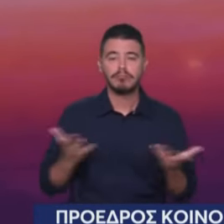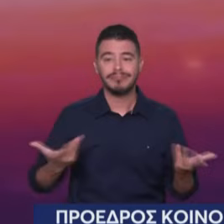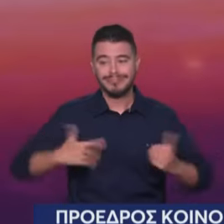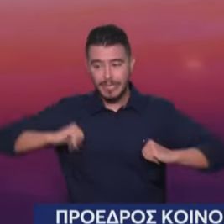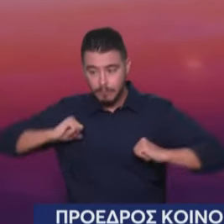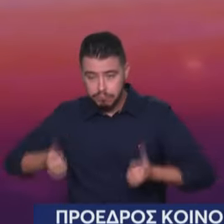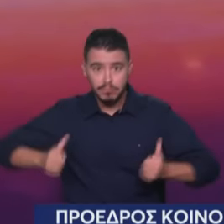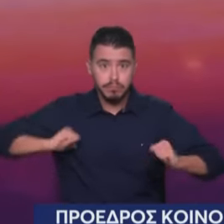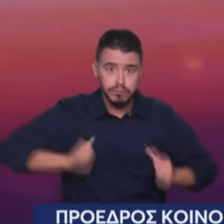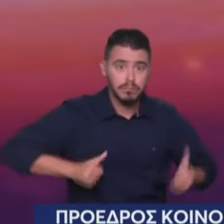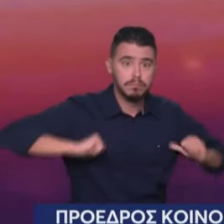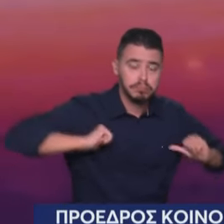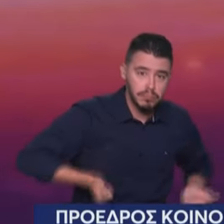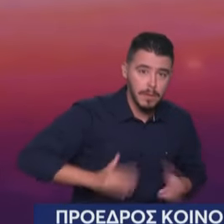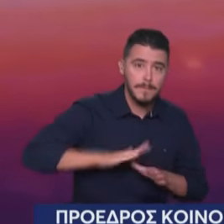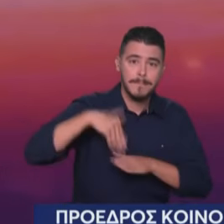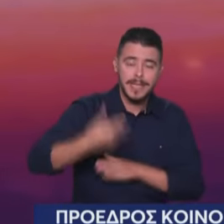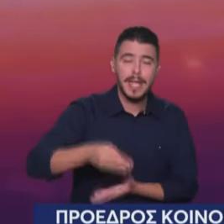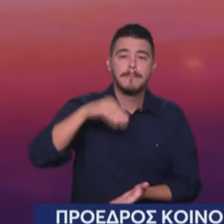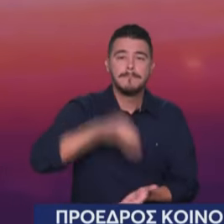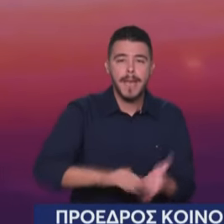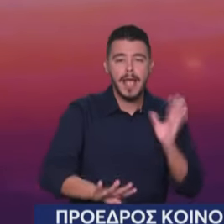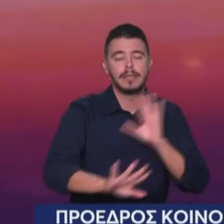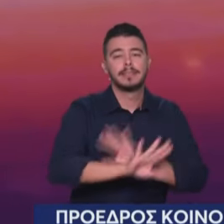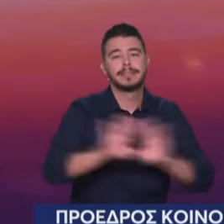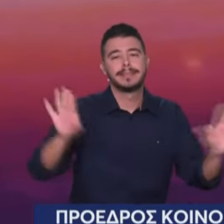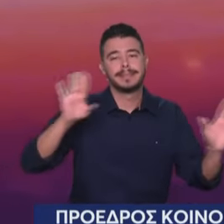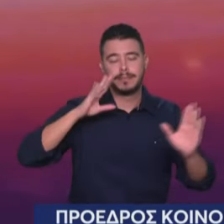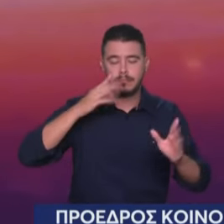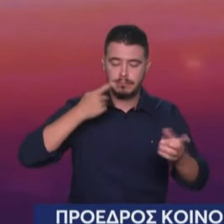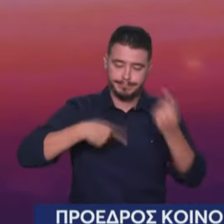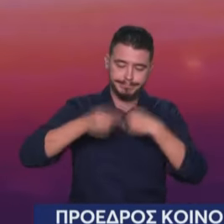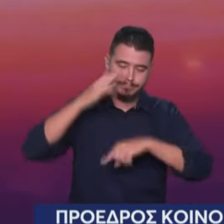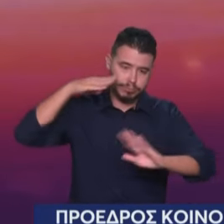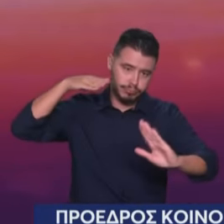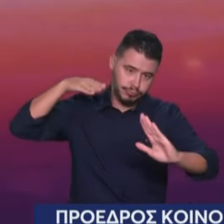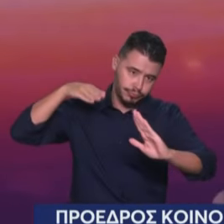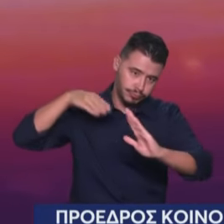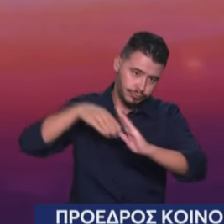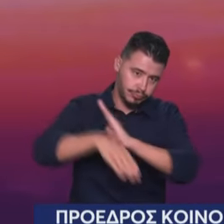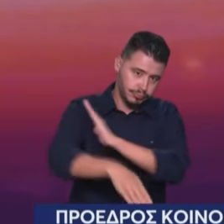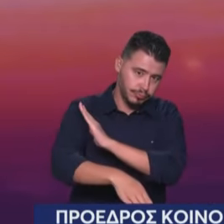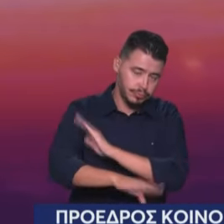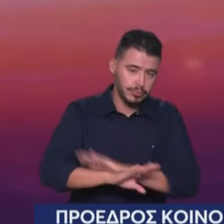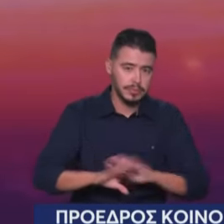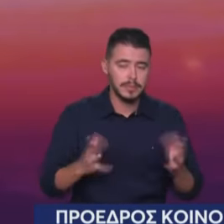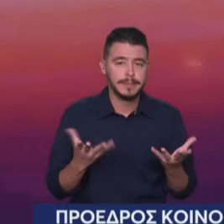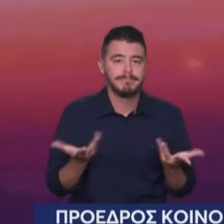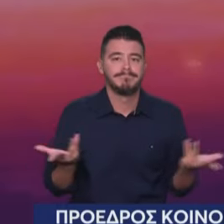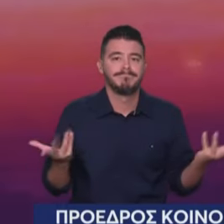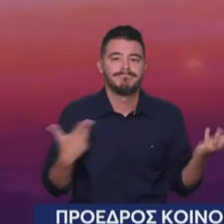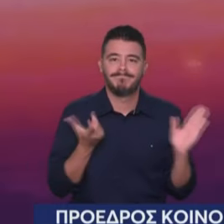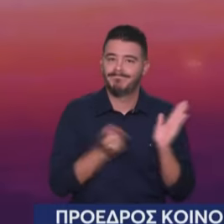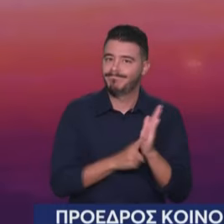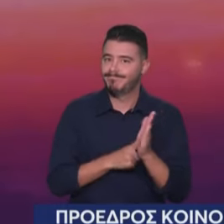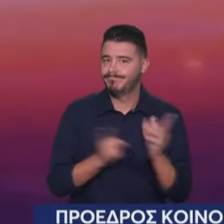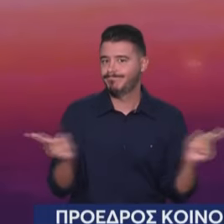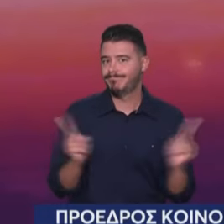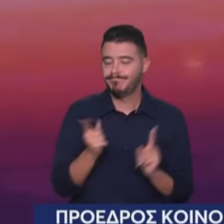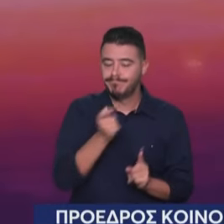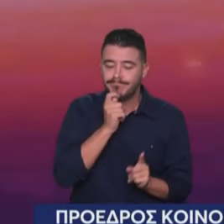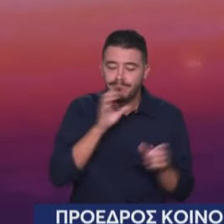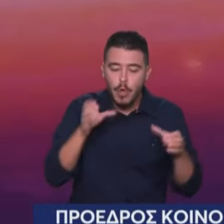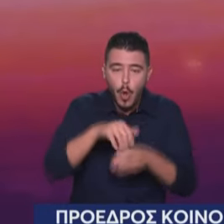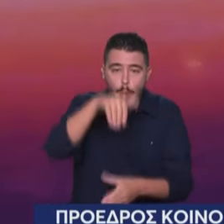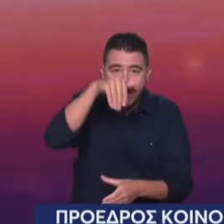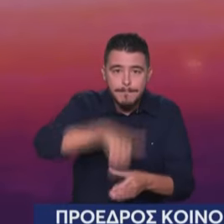δυστυχώς υπήρξε μία υπαναχώρηση και μία δημοσιότητα την οποία δεν τη χρειαζόμασταν, δεν έπρεπε να επικρατήσει για το έτος εσωτερικό του ΣΥΡΙΖΑ